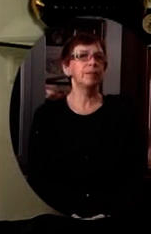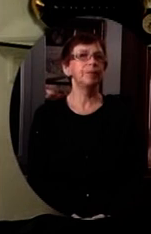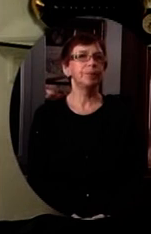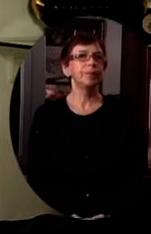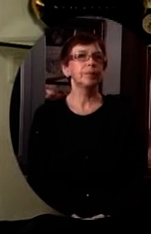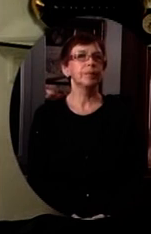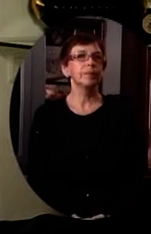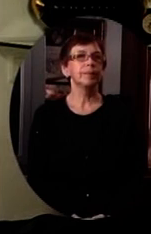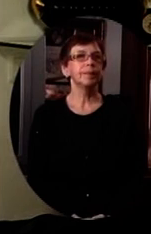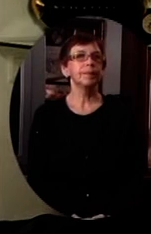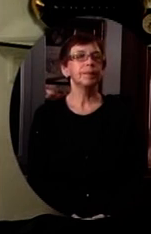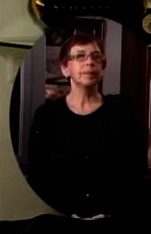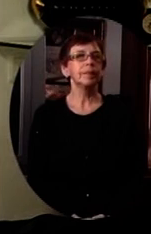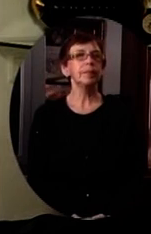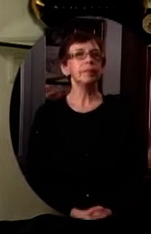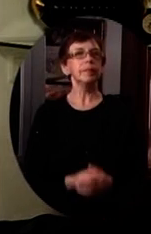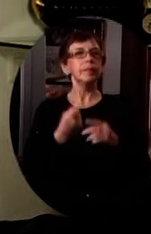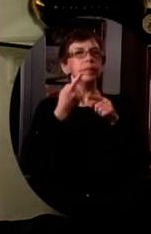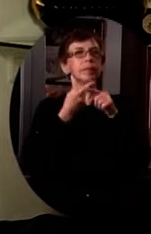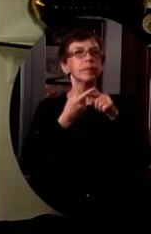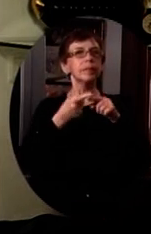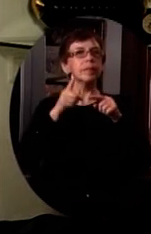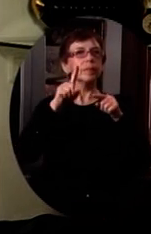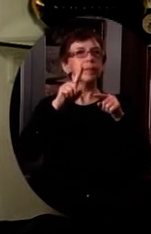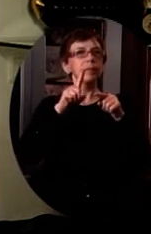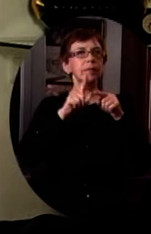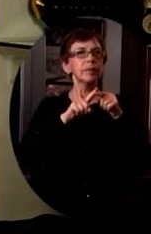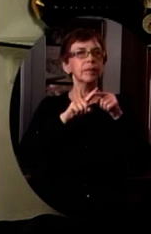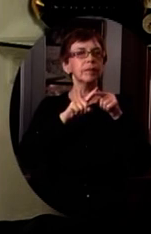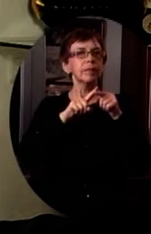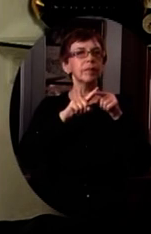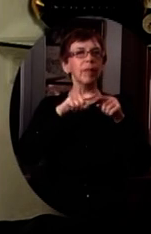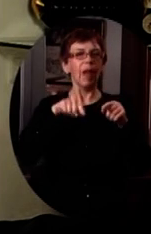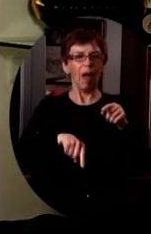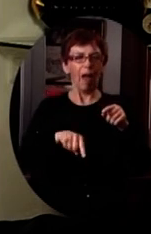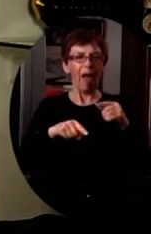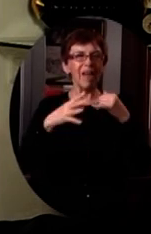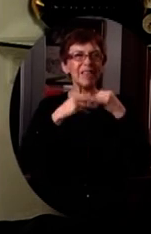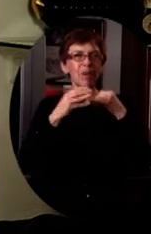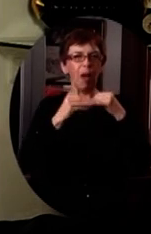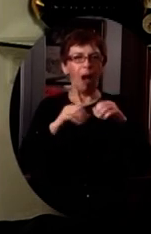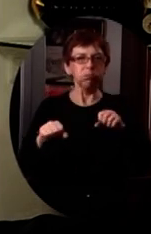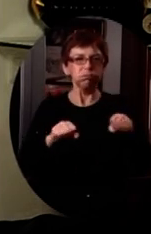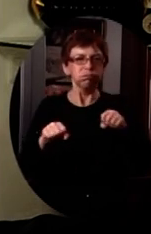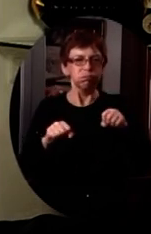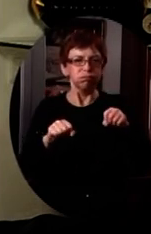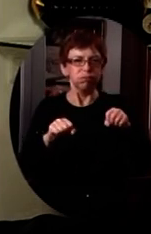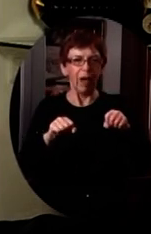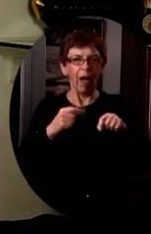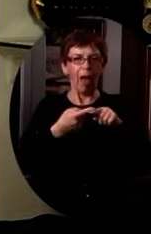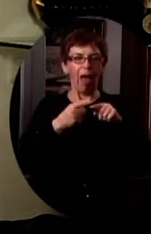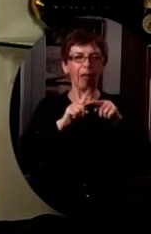קצת. זאת אומרת, בעיקר שהאדמה רעדה אחרי שהפצצה נפלה.